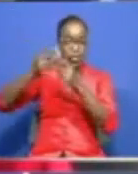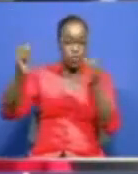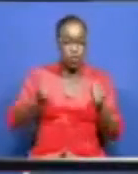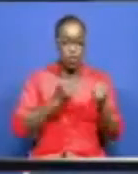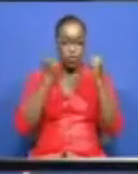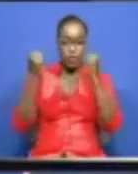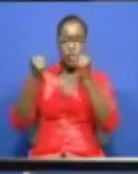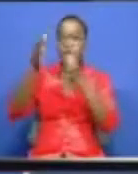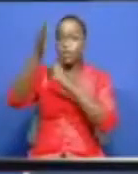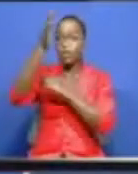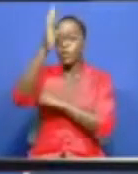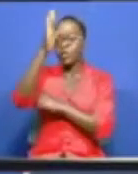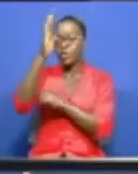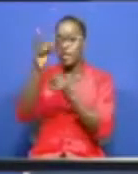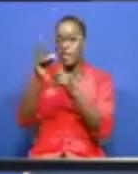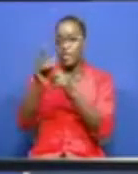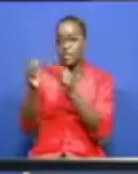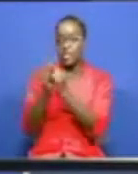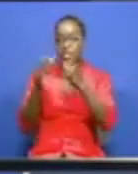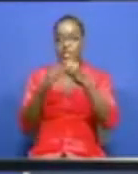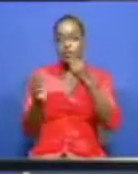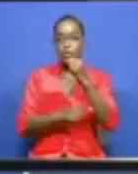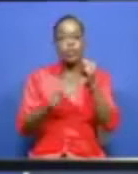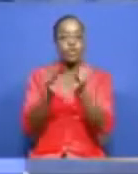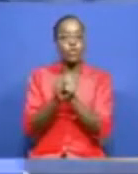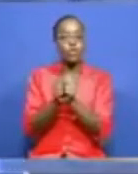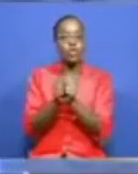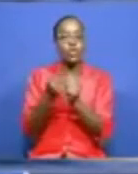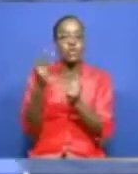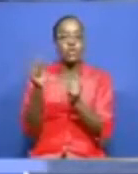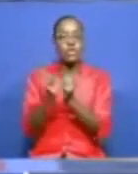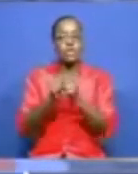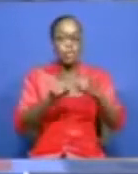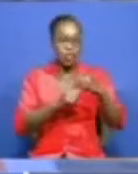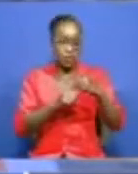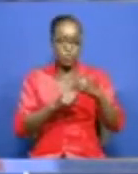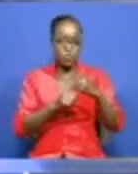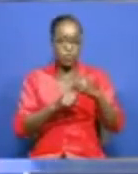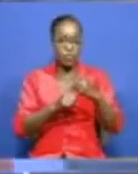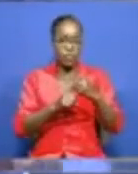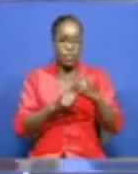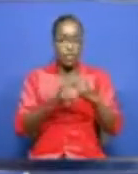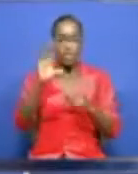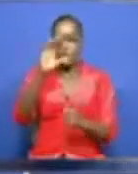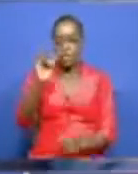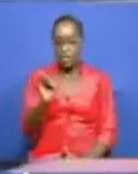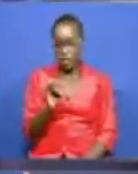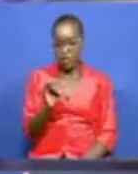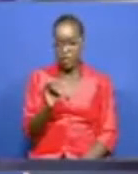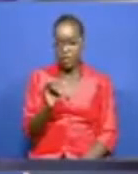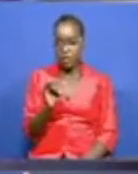God. Mnamo tarehe 19 mwezi Oktoba mwaka 2016, Jaji Mkuu David Kenani